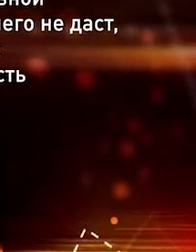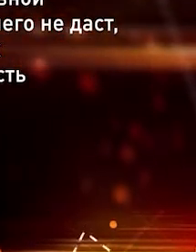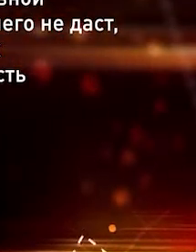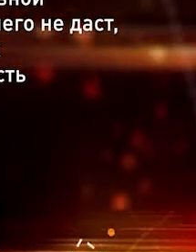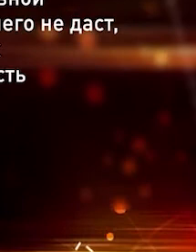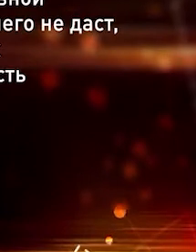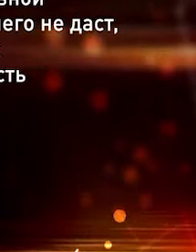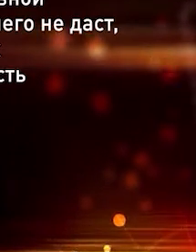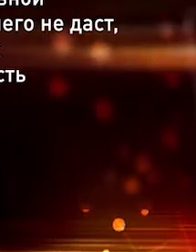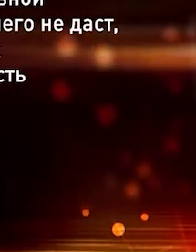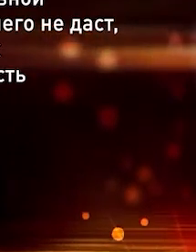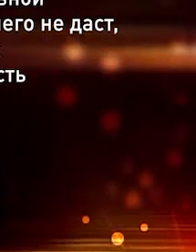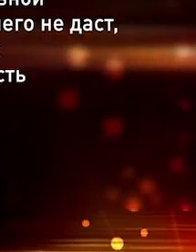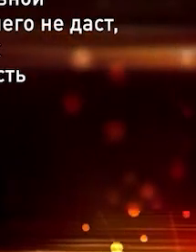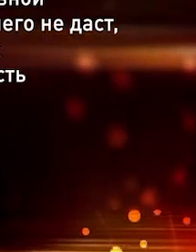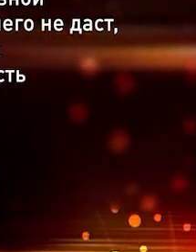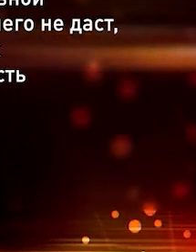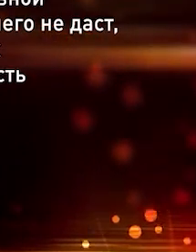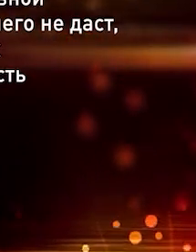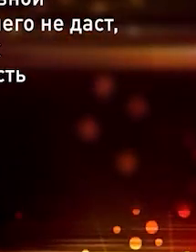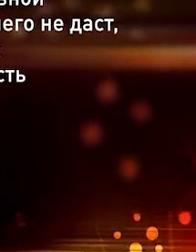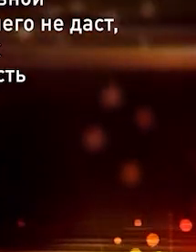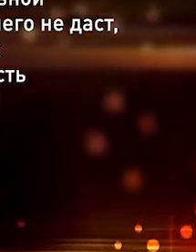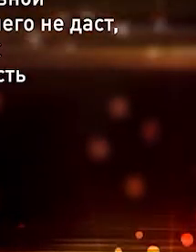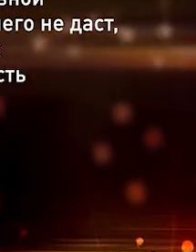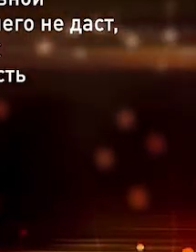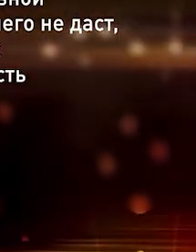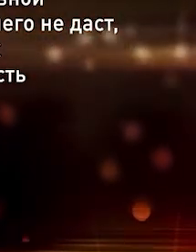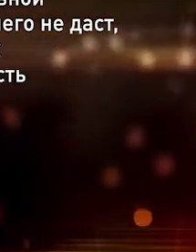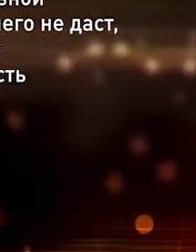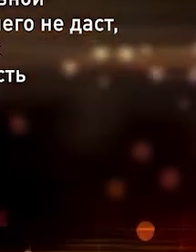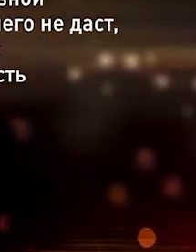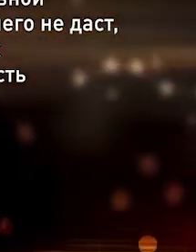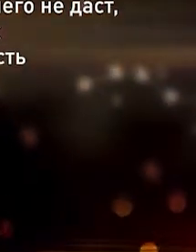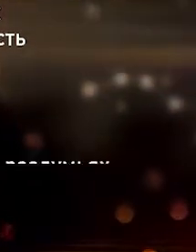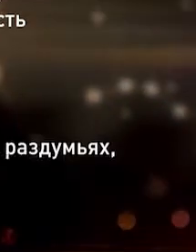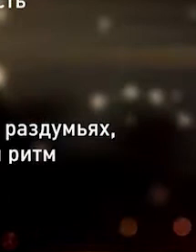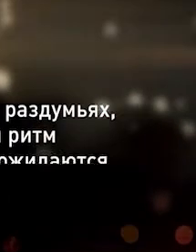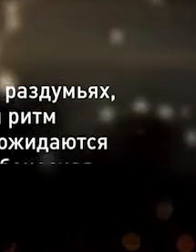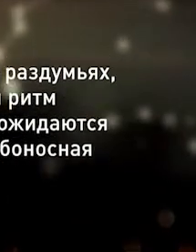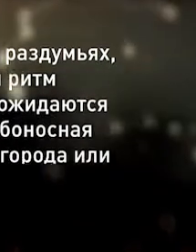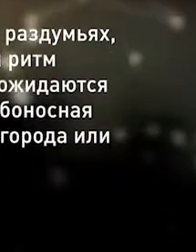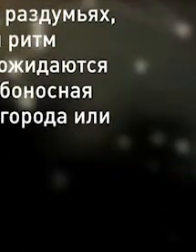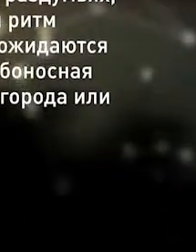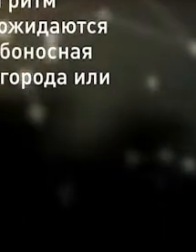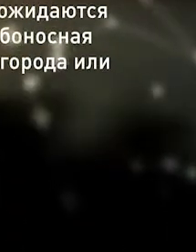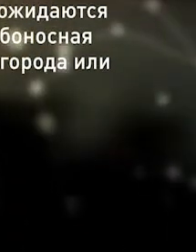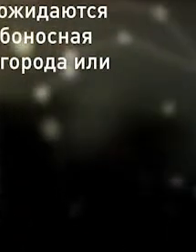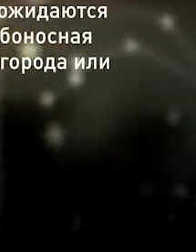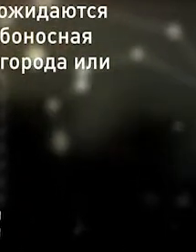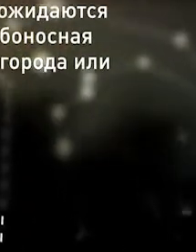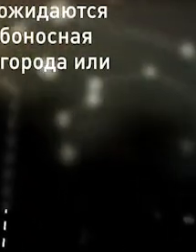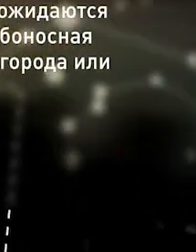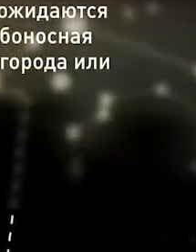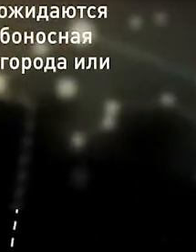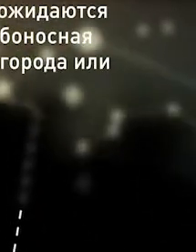Одиночное плавание ничего не даст, даже не пытайтесь. В любовных отношениях не помешает гибкость мышления и логика. Весь день близнецы проведут